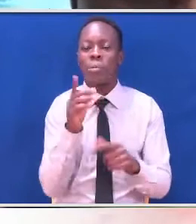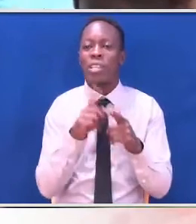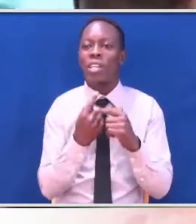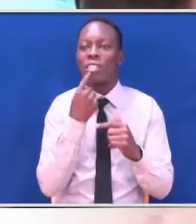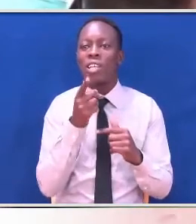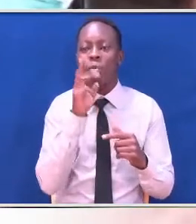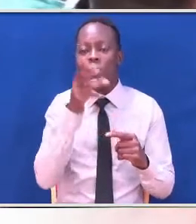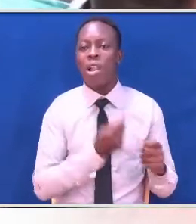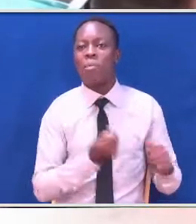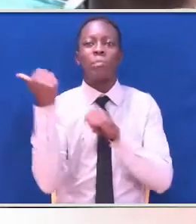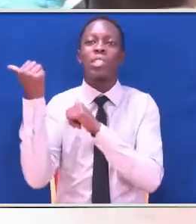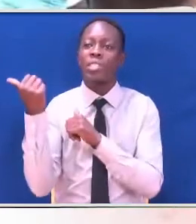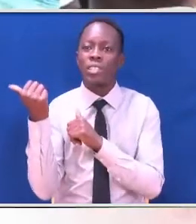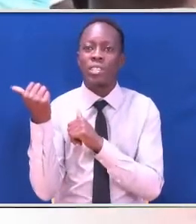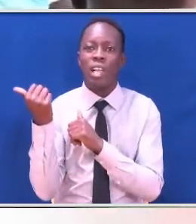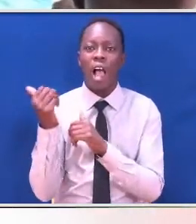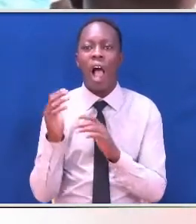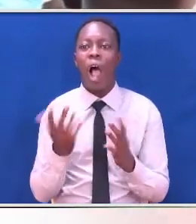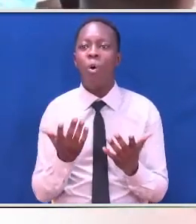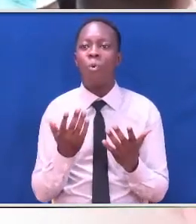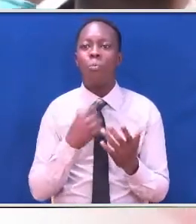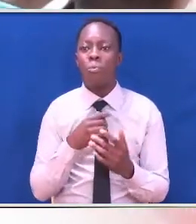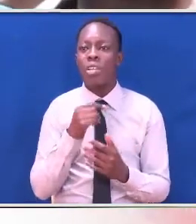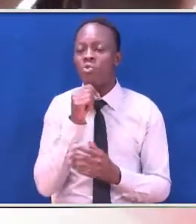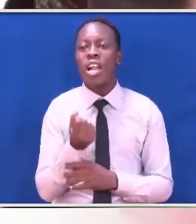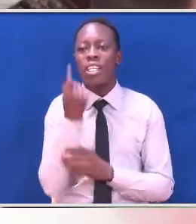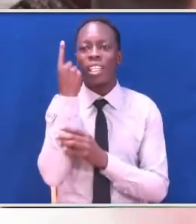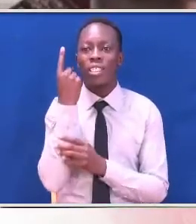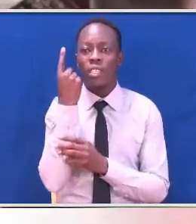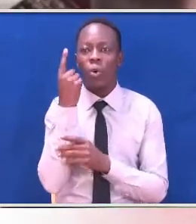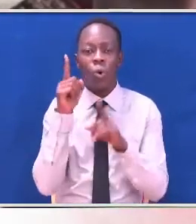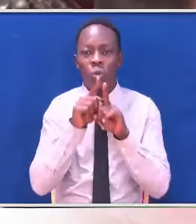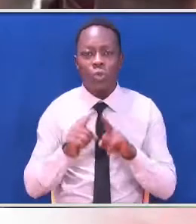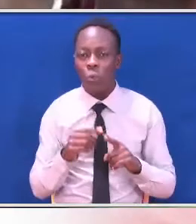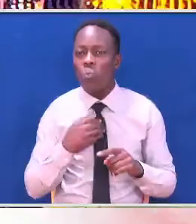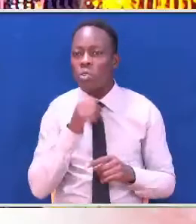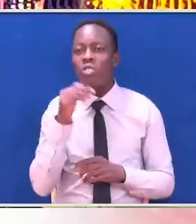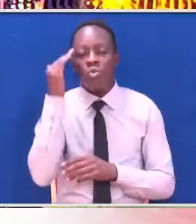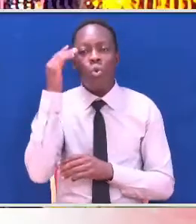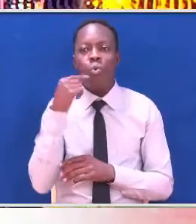impeach. Sisi hiyo maana tuwezi, hata